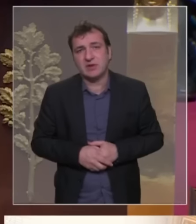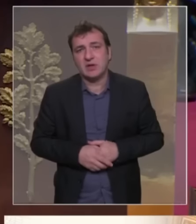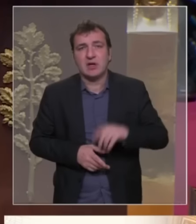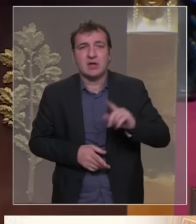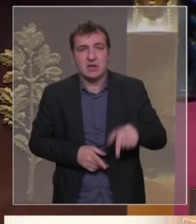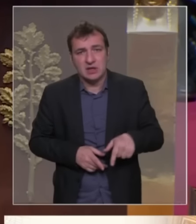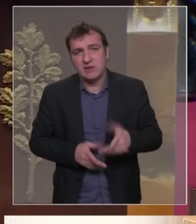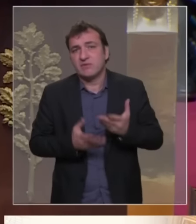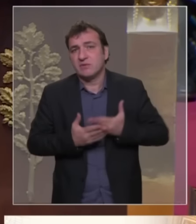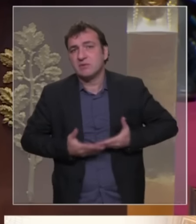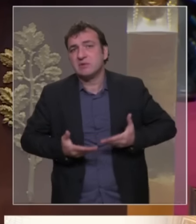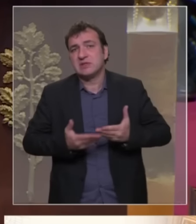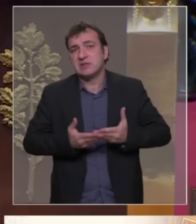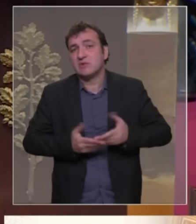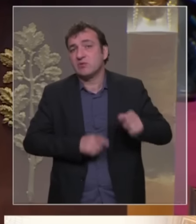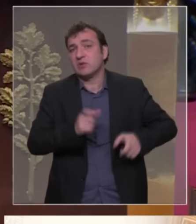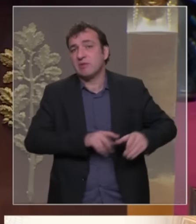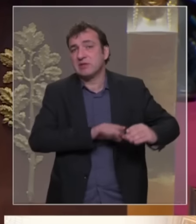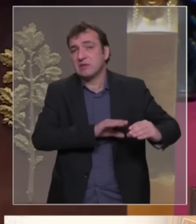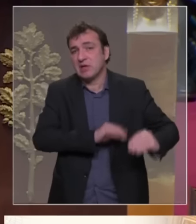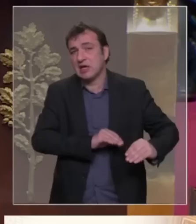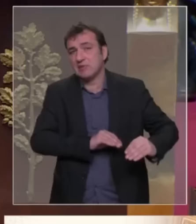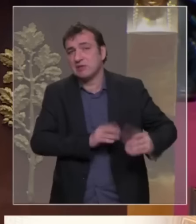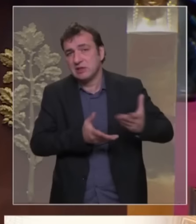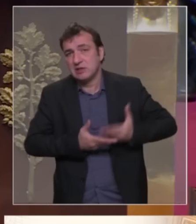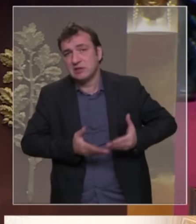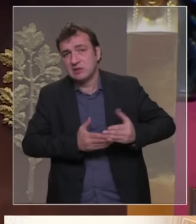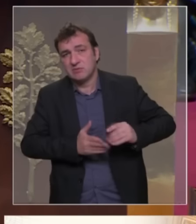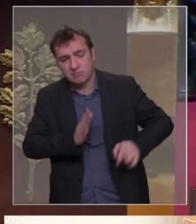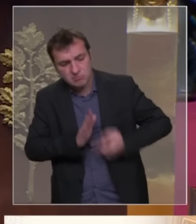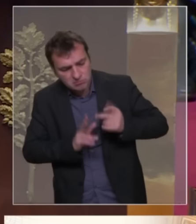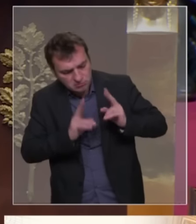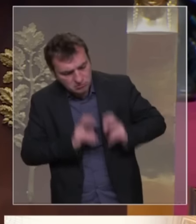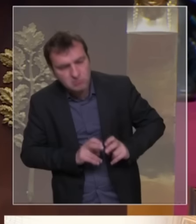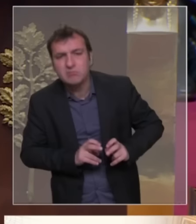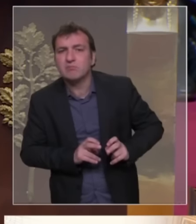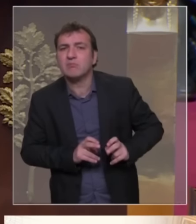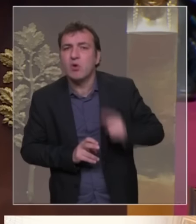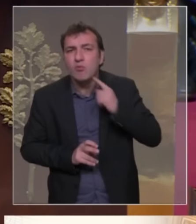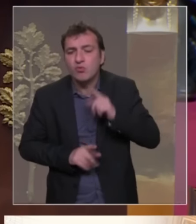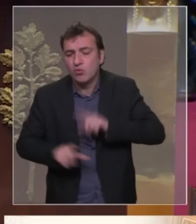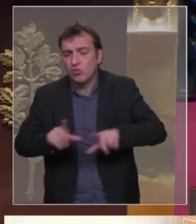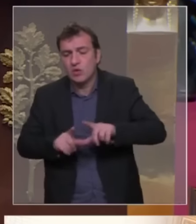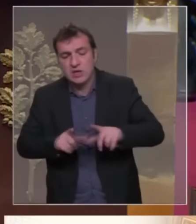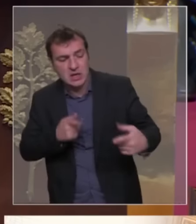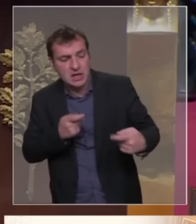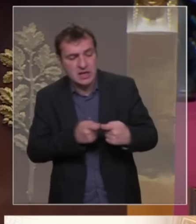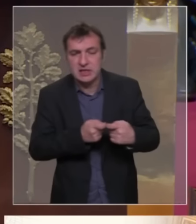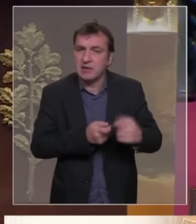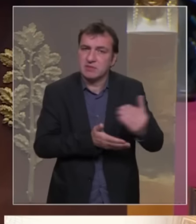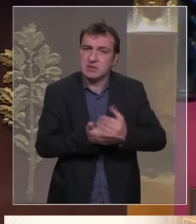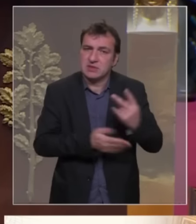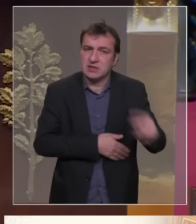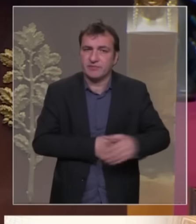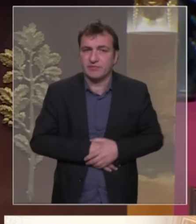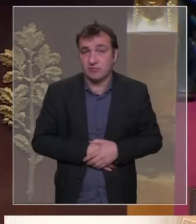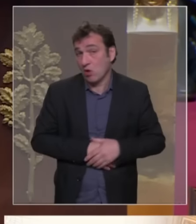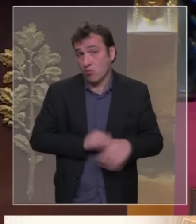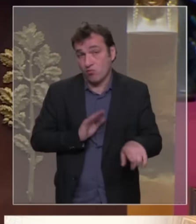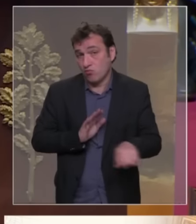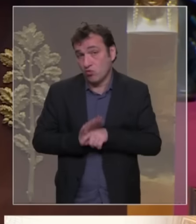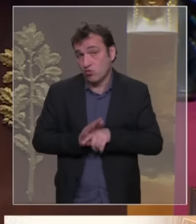la situation de leurs locataires afin d'adapter les loyers à leurs ressources. C'est aussi une mesure de justice sociale. Pour